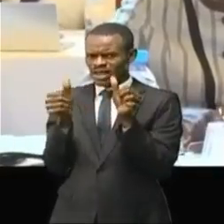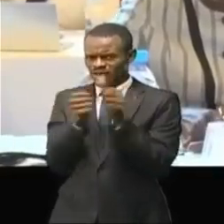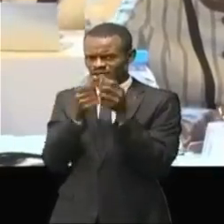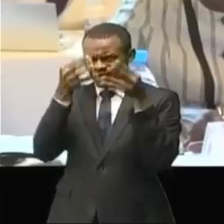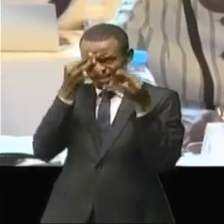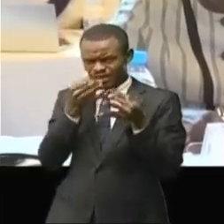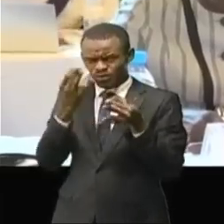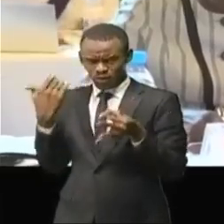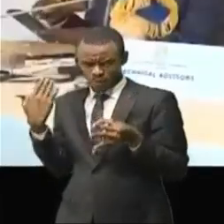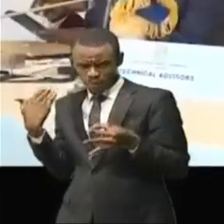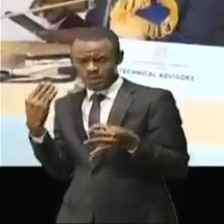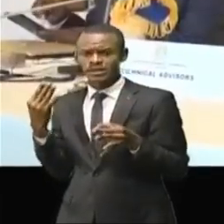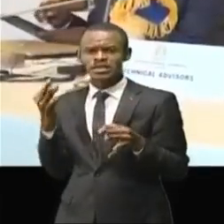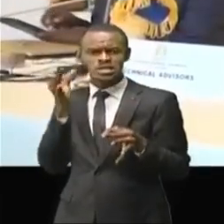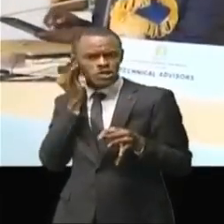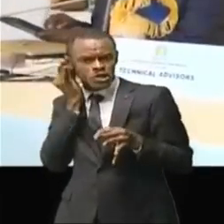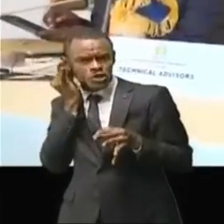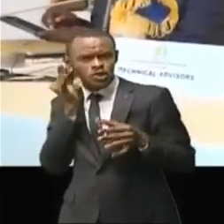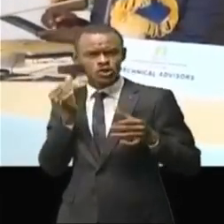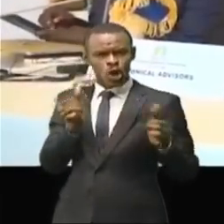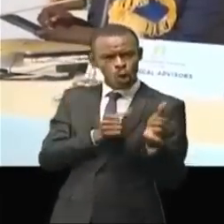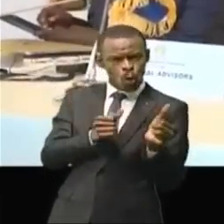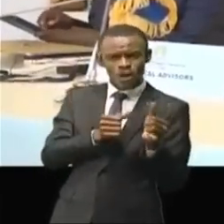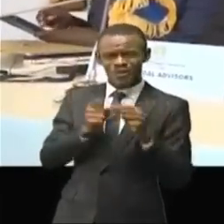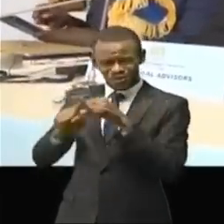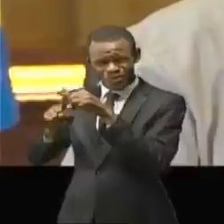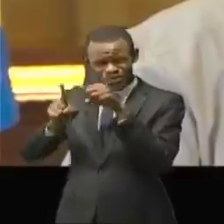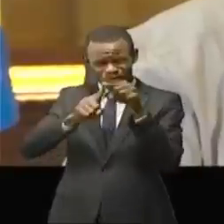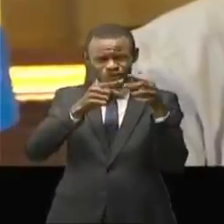et des différents sommets des chefs d'État